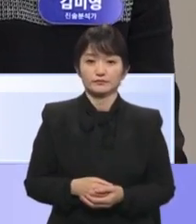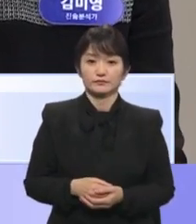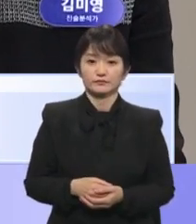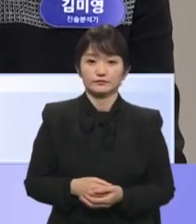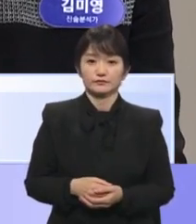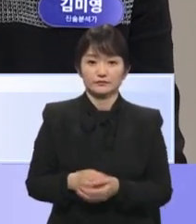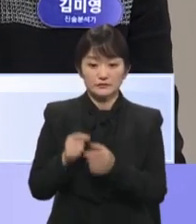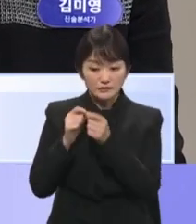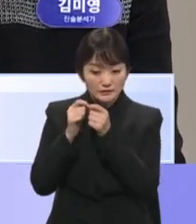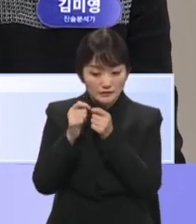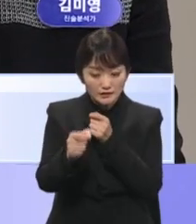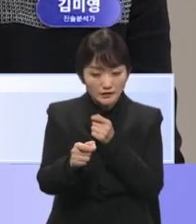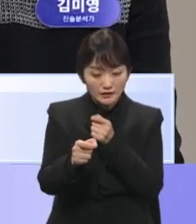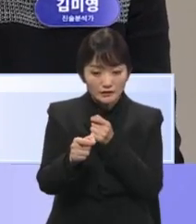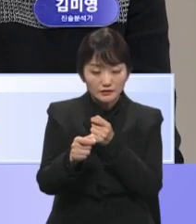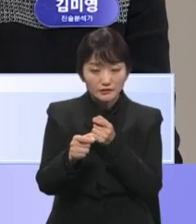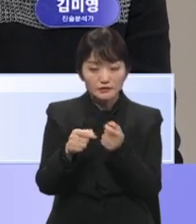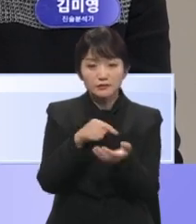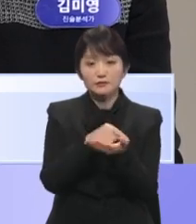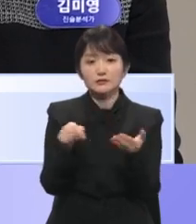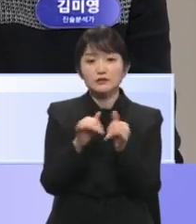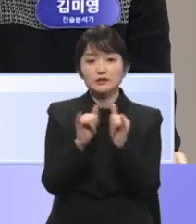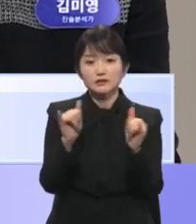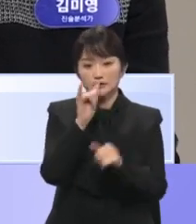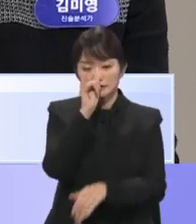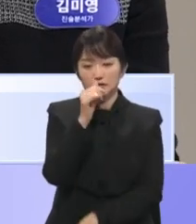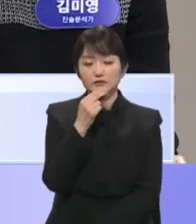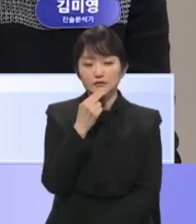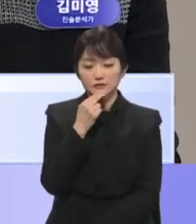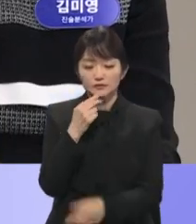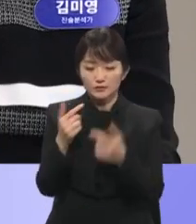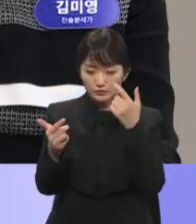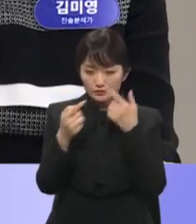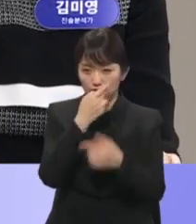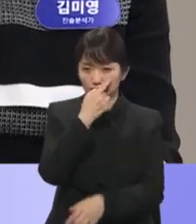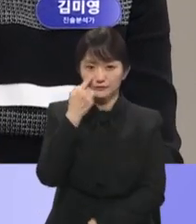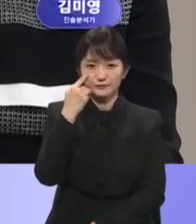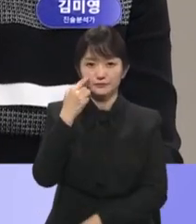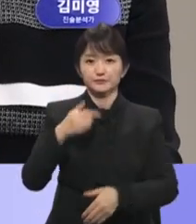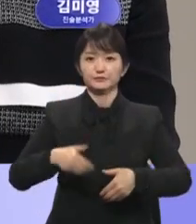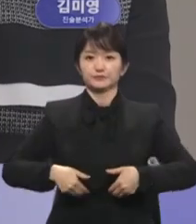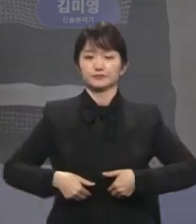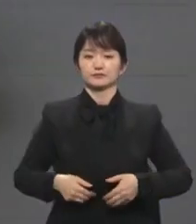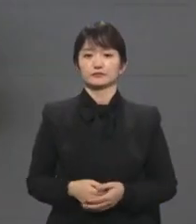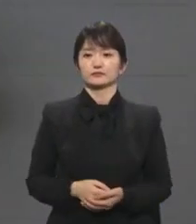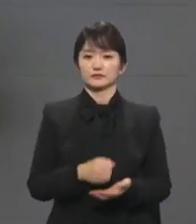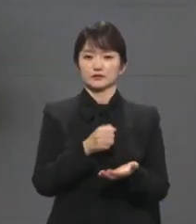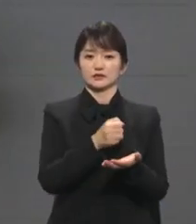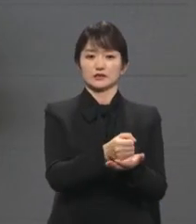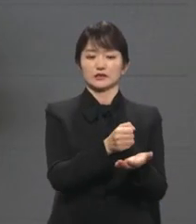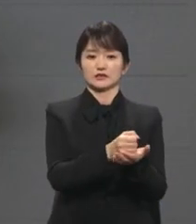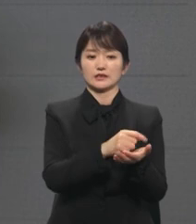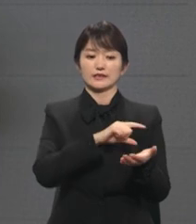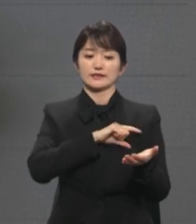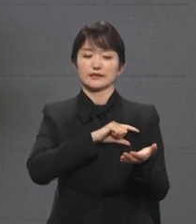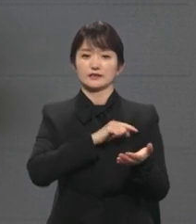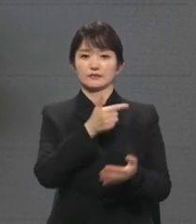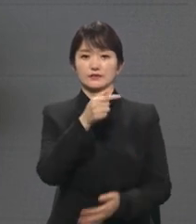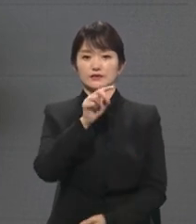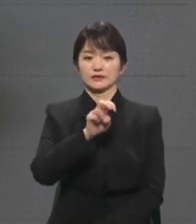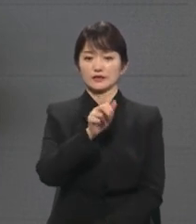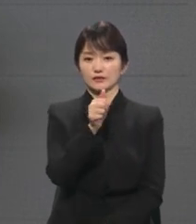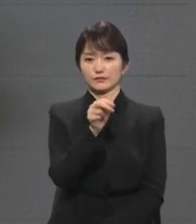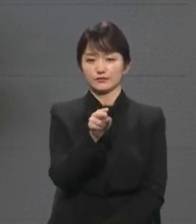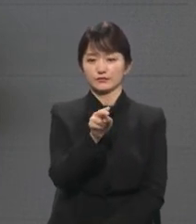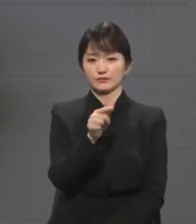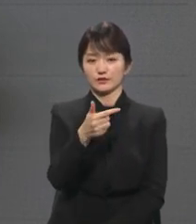이제 당한 그런 피해자가 있는지 이런 부분들도 좀 명확하게 확인할 필요가 있어 보입니다 그 계좌 명의가 남현이 씨 계좌 있다는